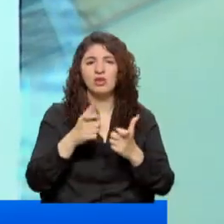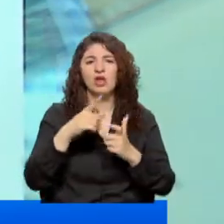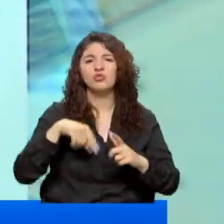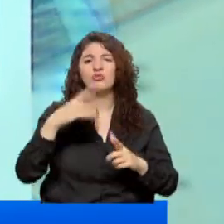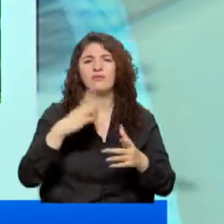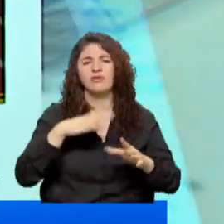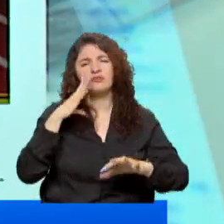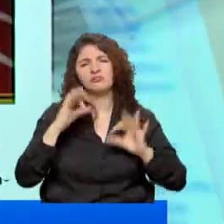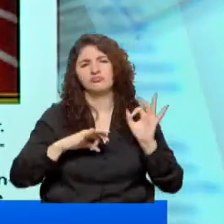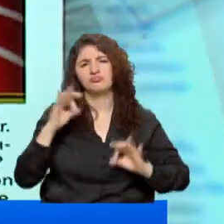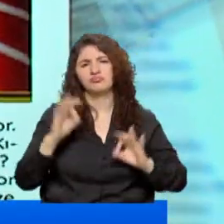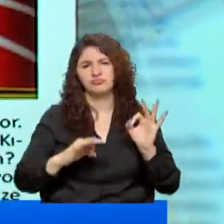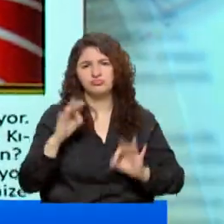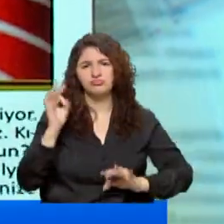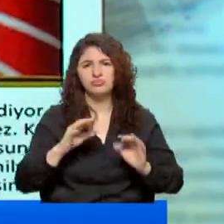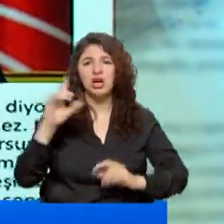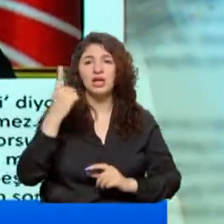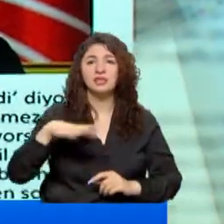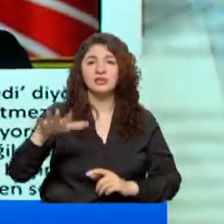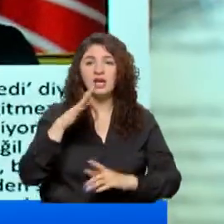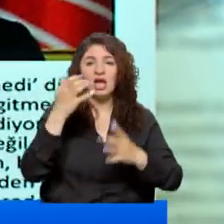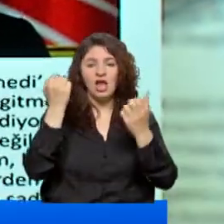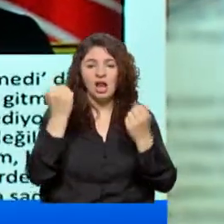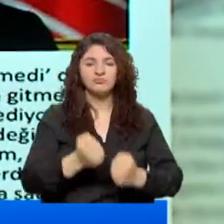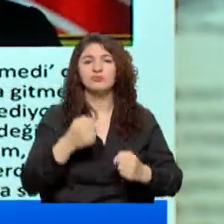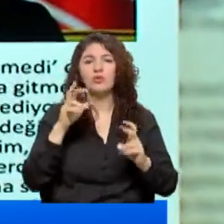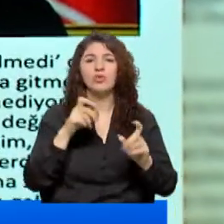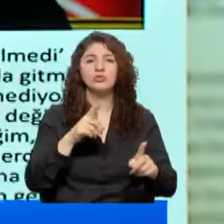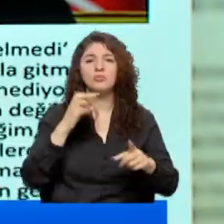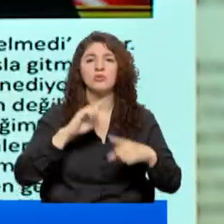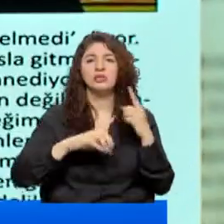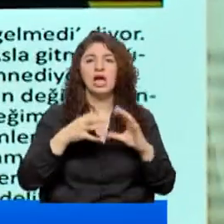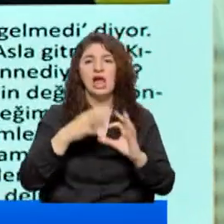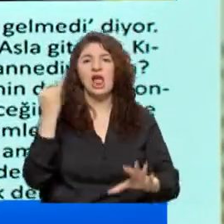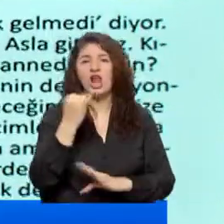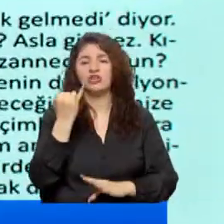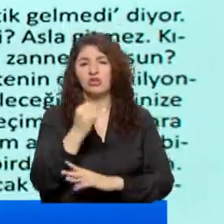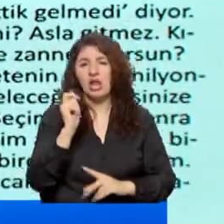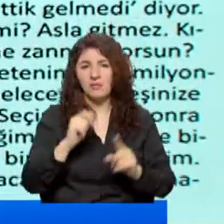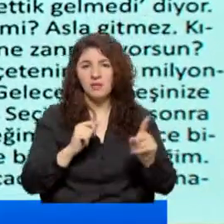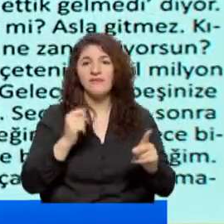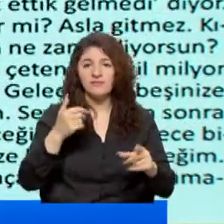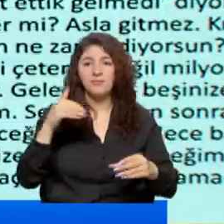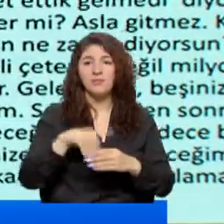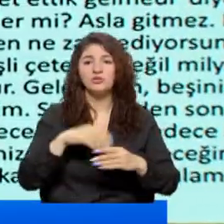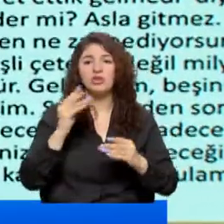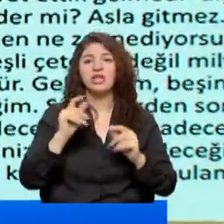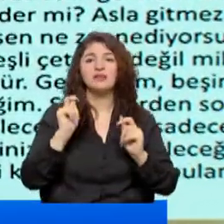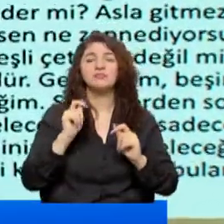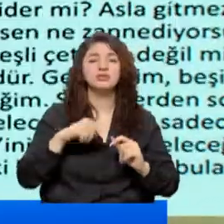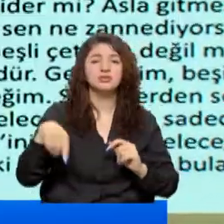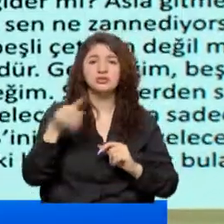değerlendirmelerde bulundu iktidarın sığınmacılara ilişki politikasına dair eleştirilerde bulunan ve Parti olarak